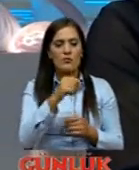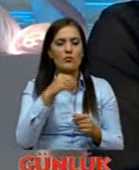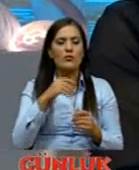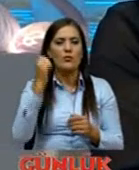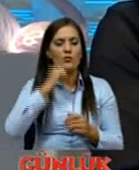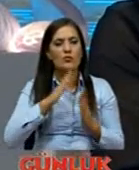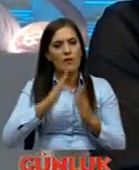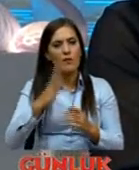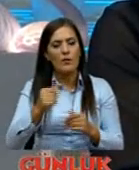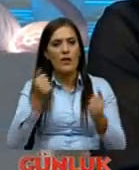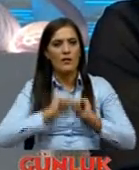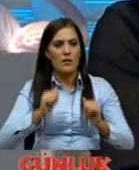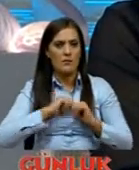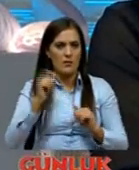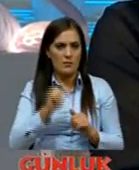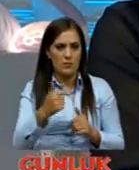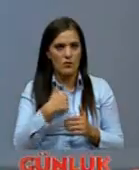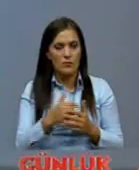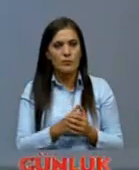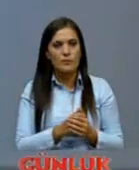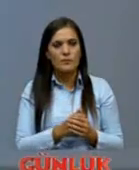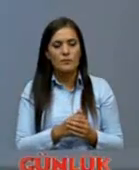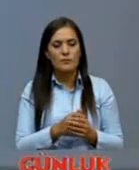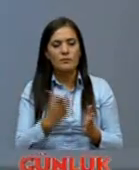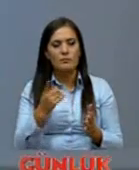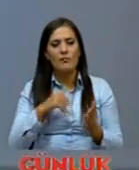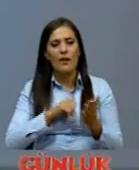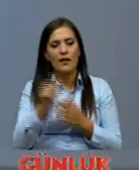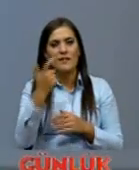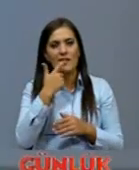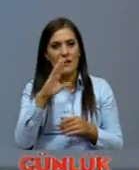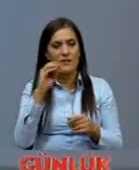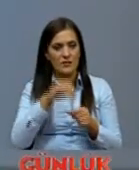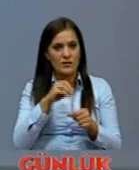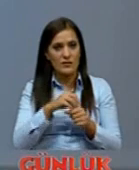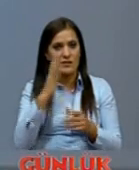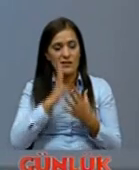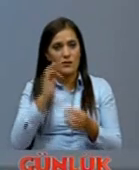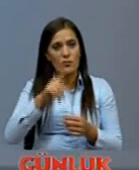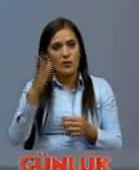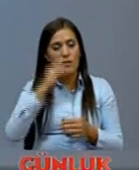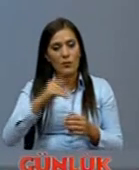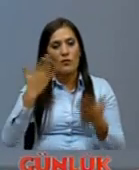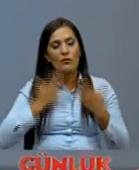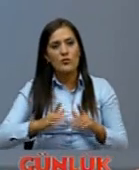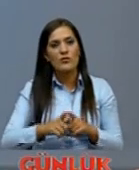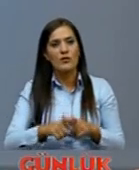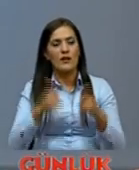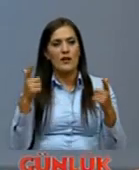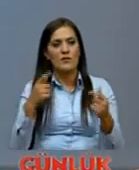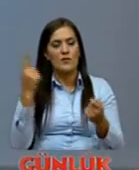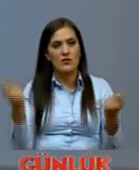antrenman yapıyorum. Harika, harika. Peki her yaşta insan bu anlamda bu vücut